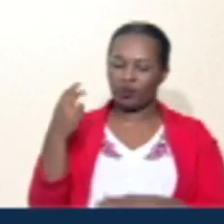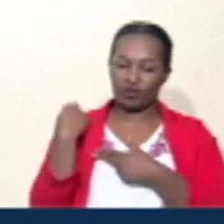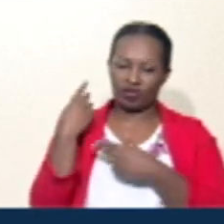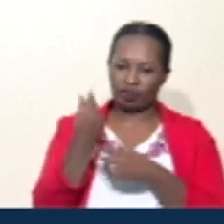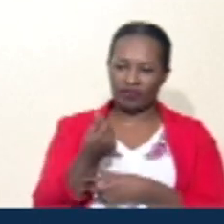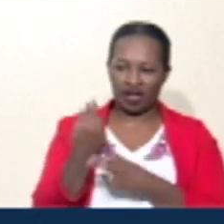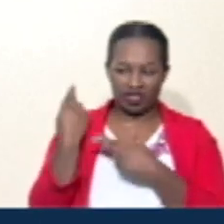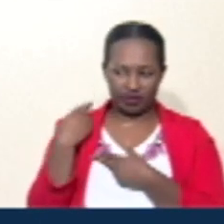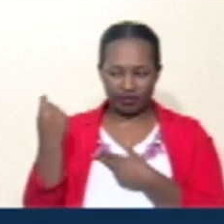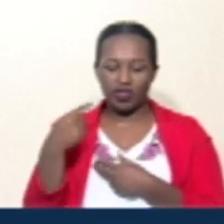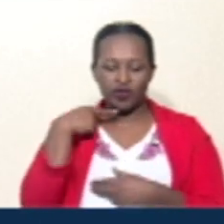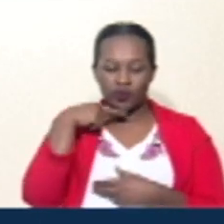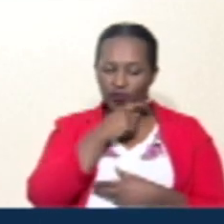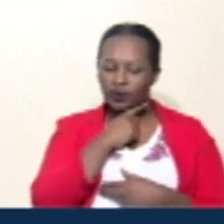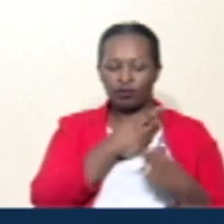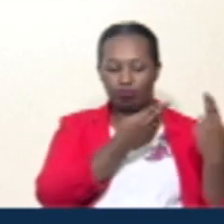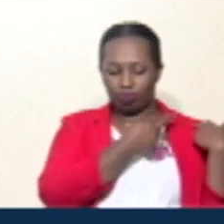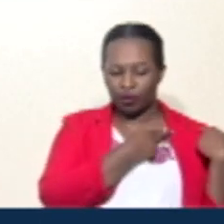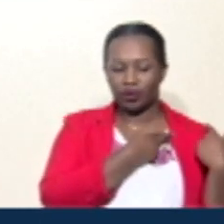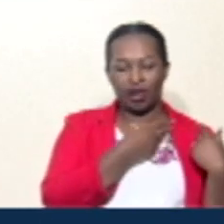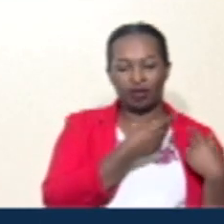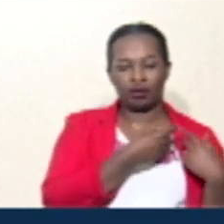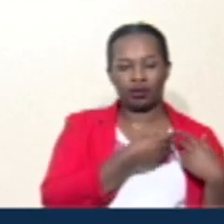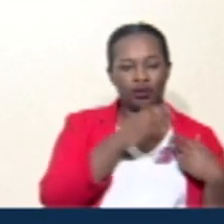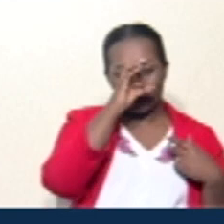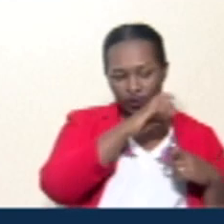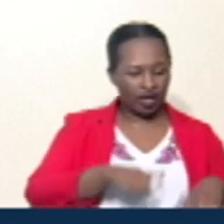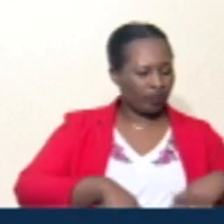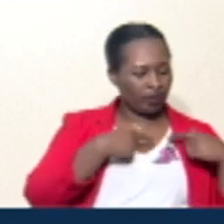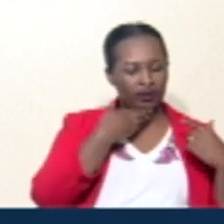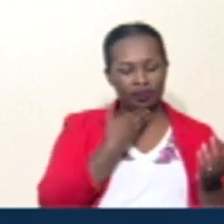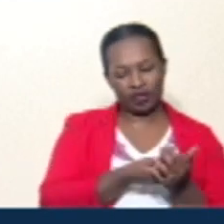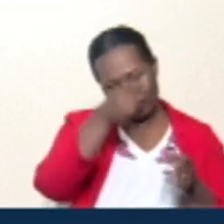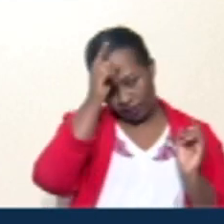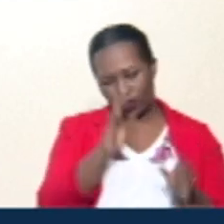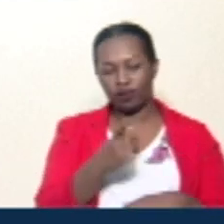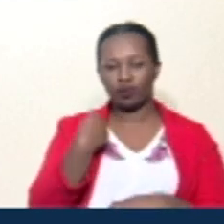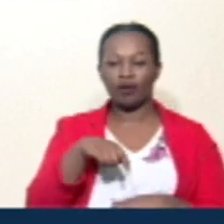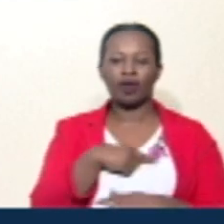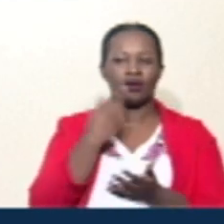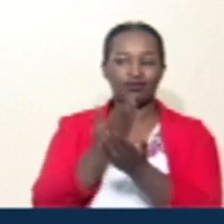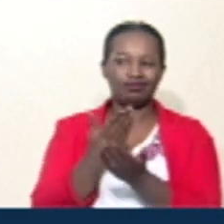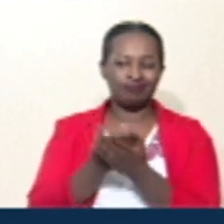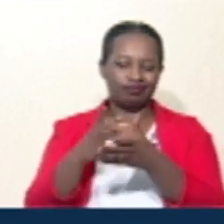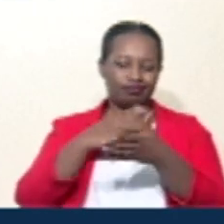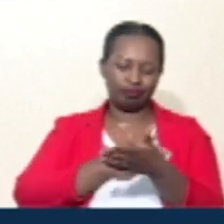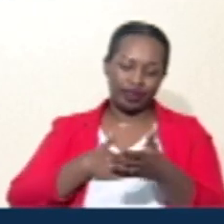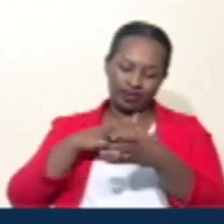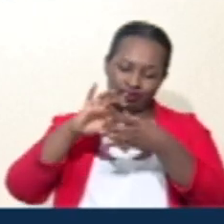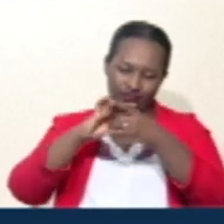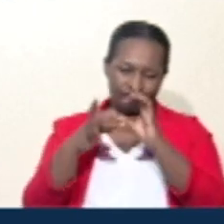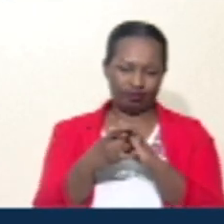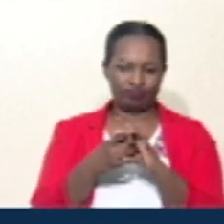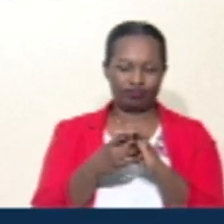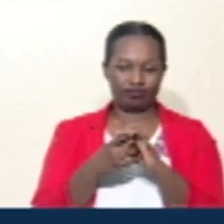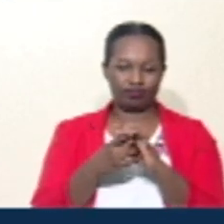n'iby'amafaranga, ushinzwe ibya sosiyali arumva arebwa n'ibyo gushakira imibereho myiza y'abaturage. Rero twabazanye kugira ngo bagire ubwo bufatanye. Inama